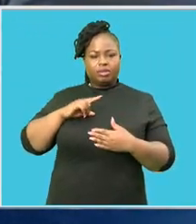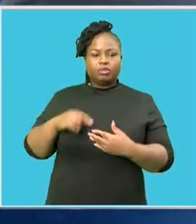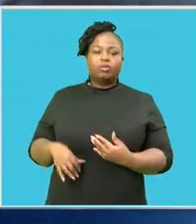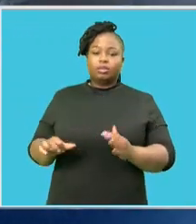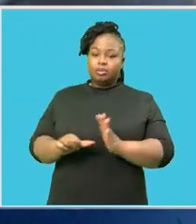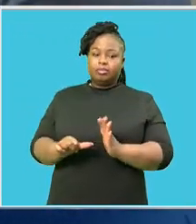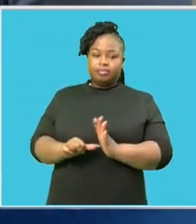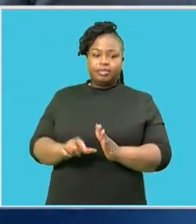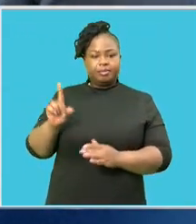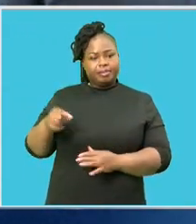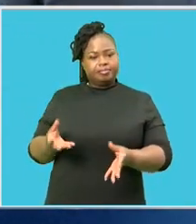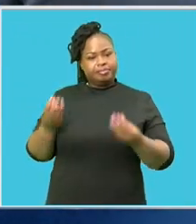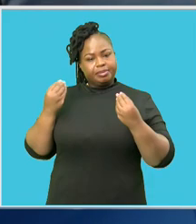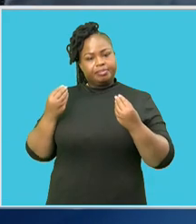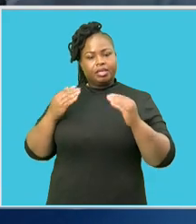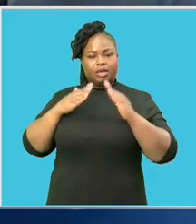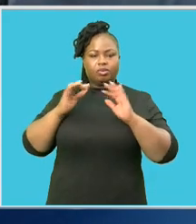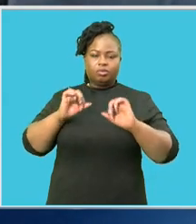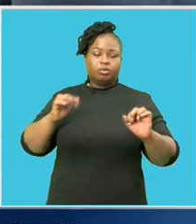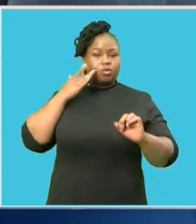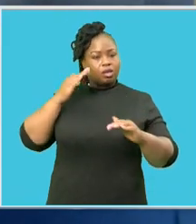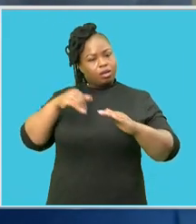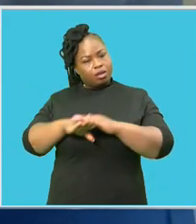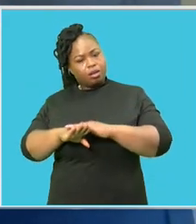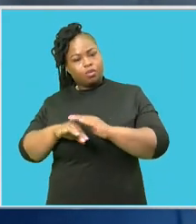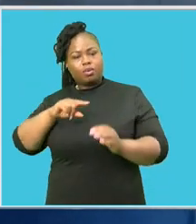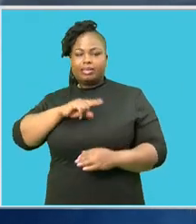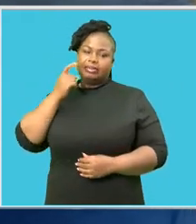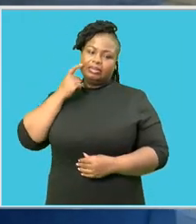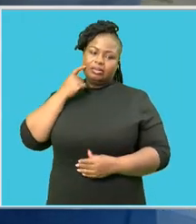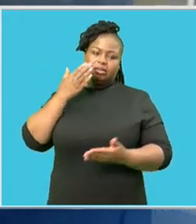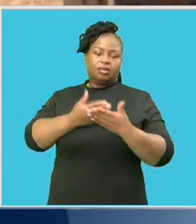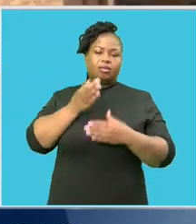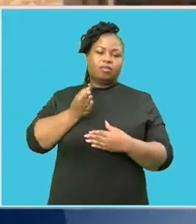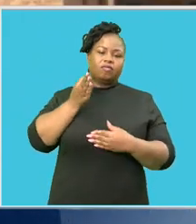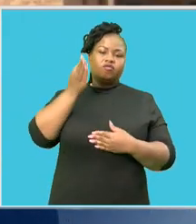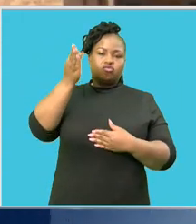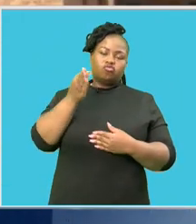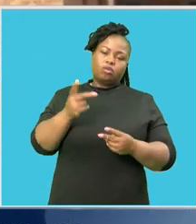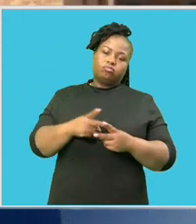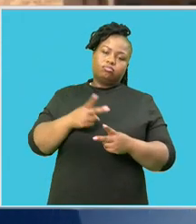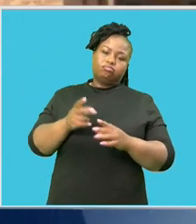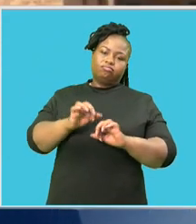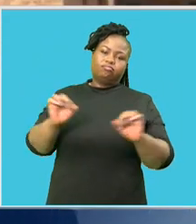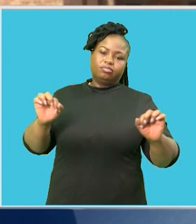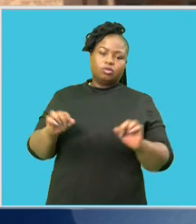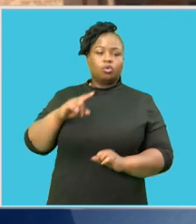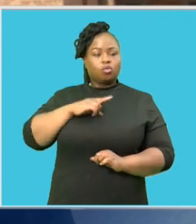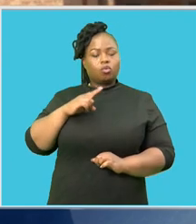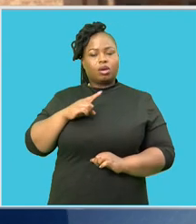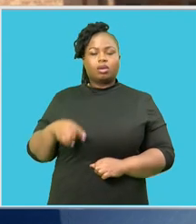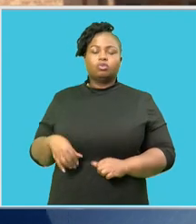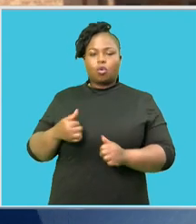sibanikeze i-ownership yezindlu zabo uma sebengenile phakathi ukuze bekwazi ukulungiselela ifuture yemndeni yabo, nokuthi ke nathi sikwazi ukudina la